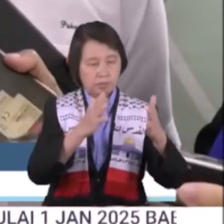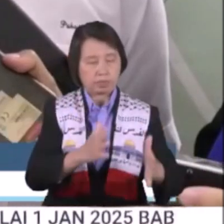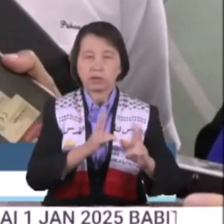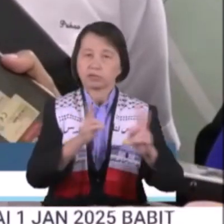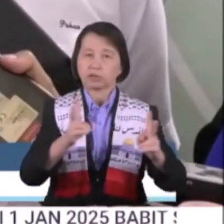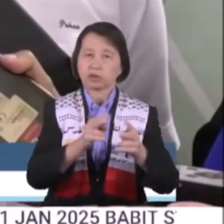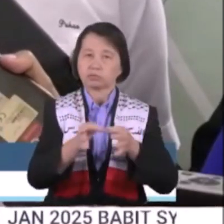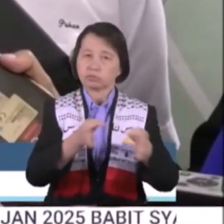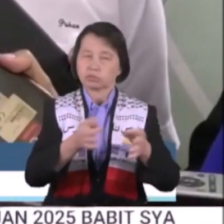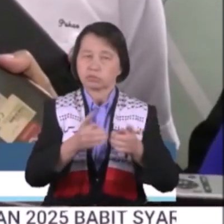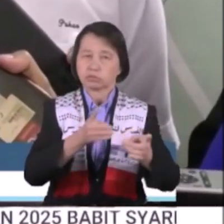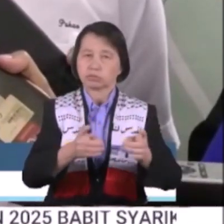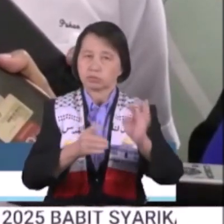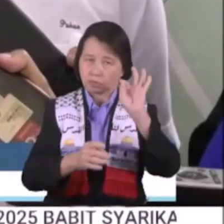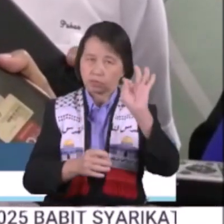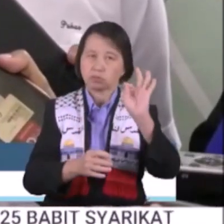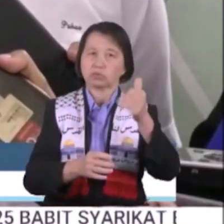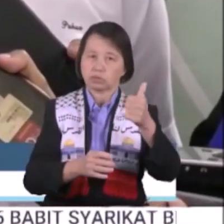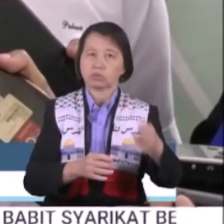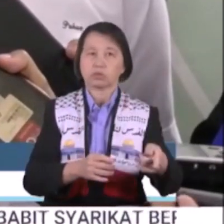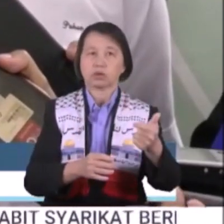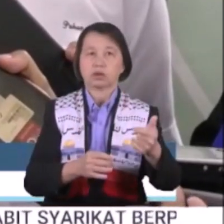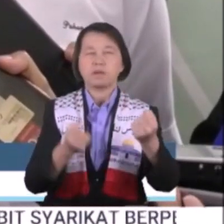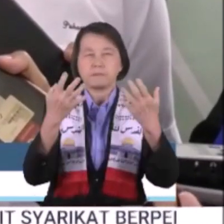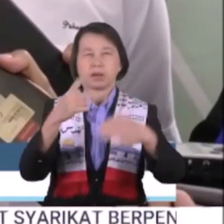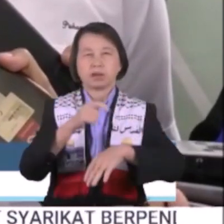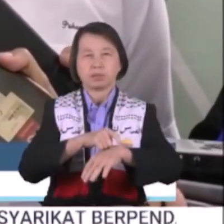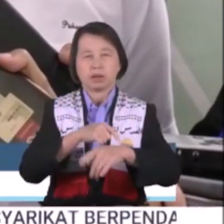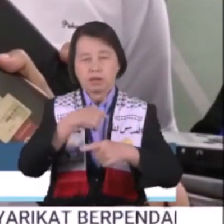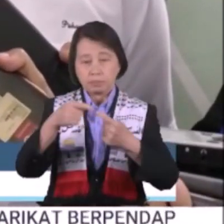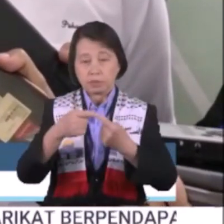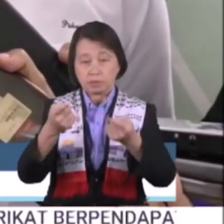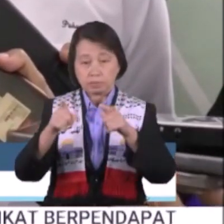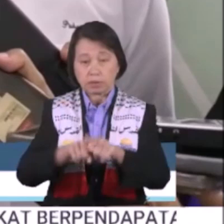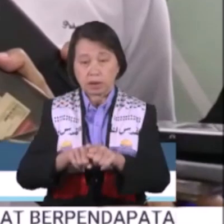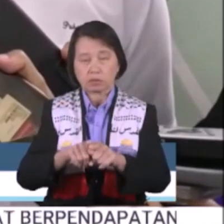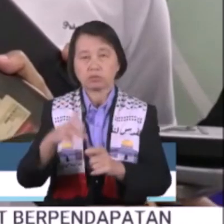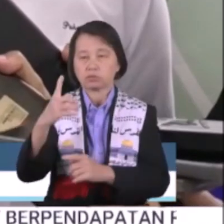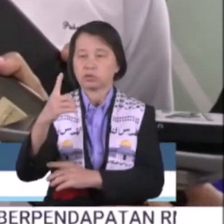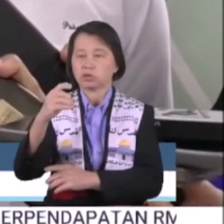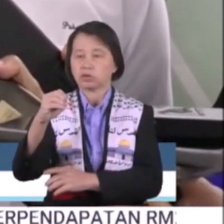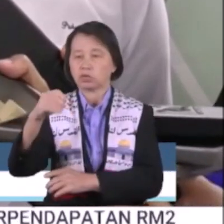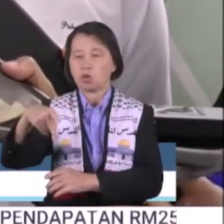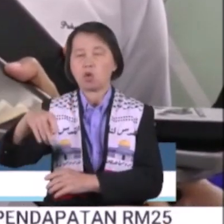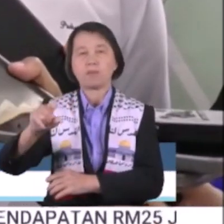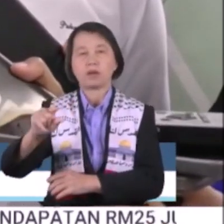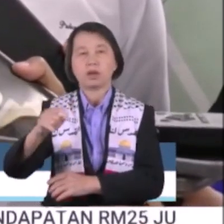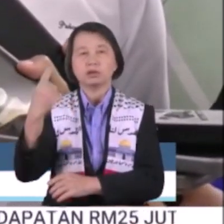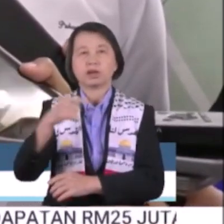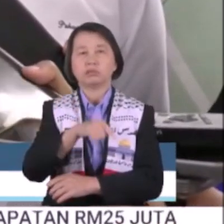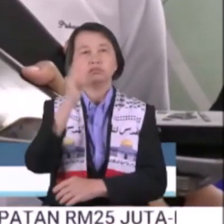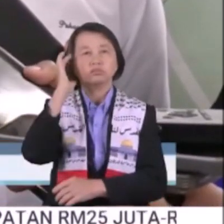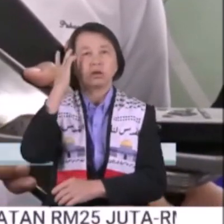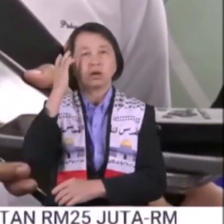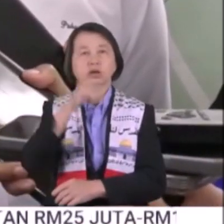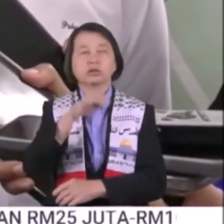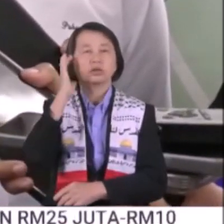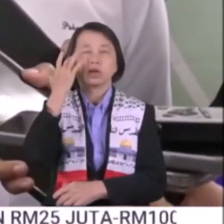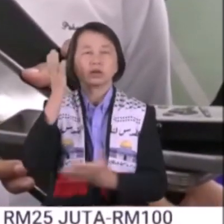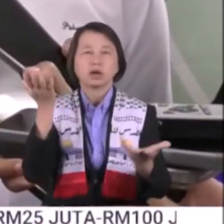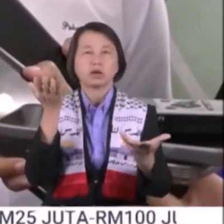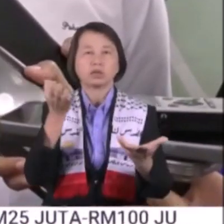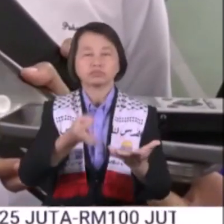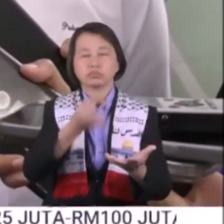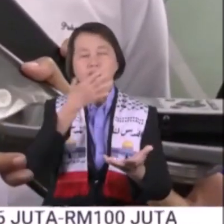hal ni, dan kita pun tahu actually most of the time bila ada berlaku isu-isu doping ni, selalunya tak sengaja dia kadang-kadang dia tak